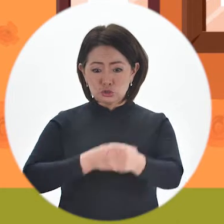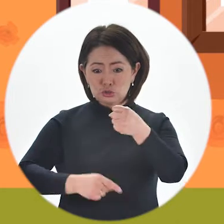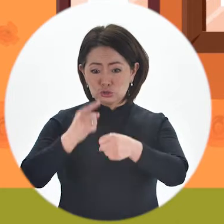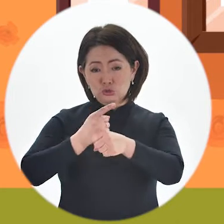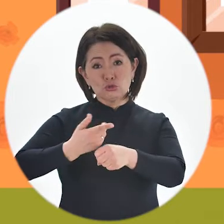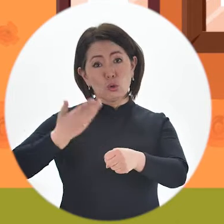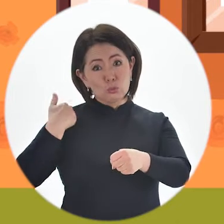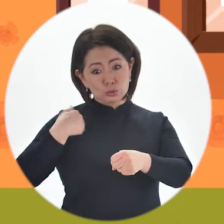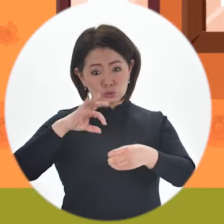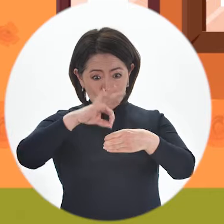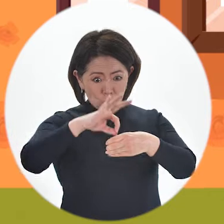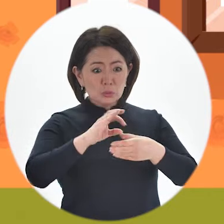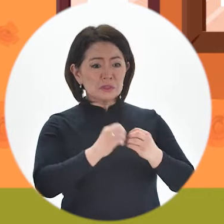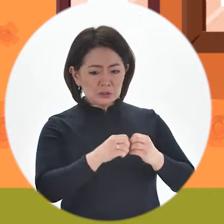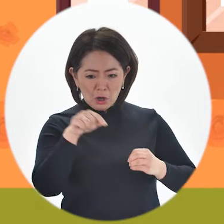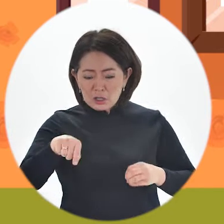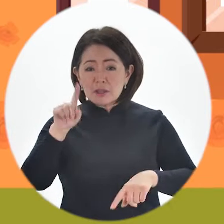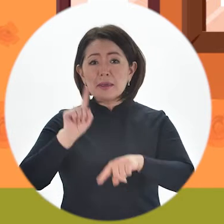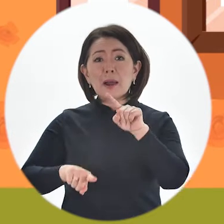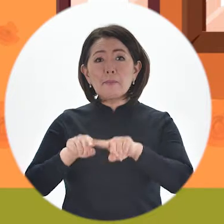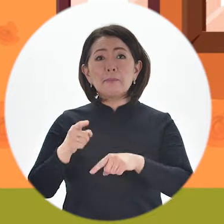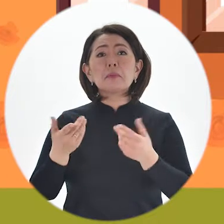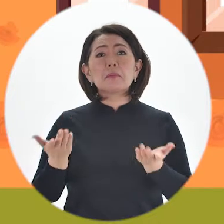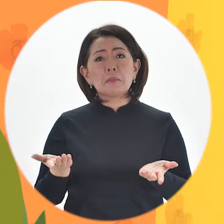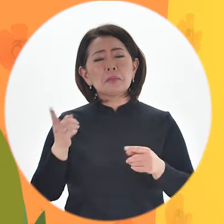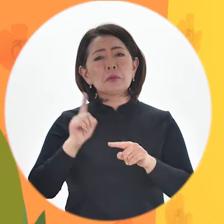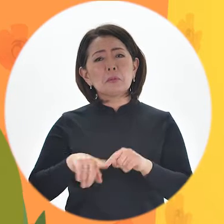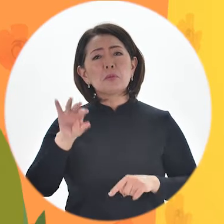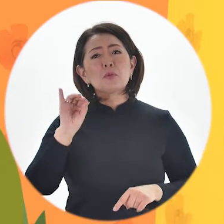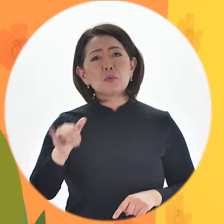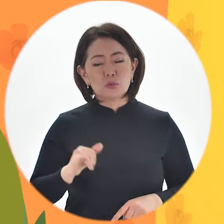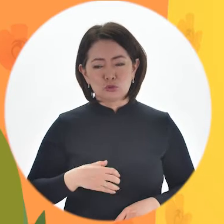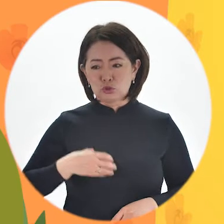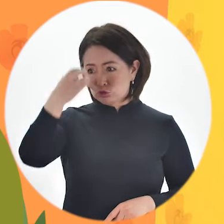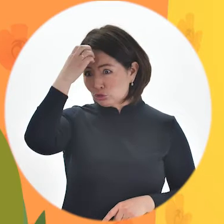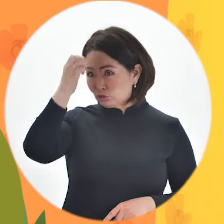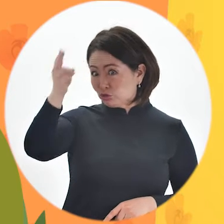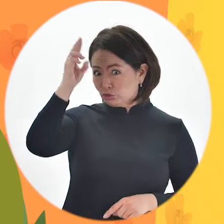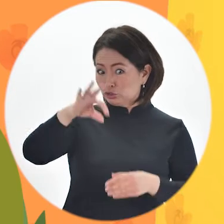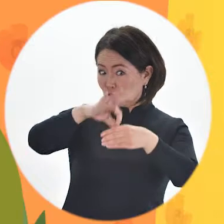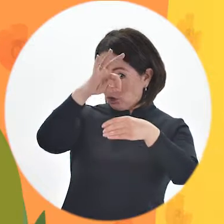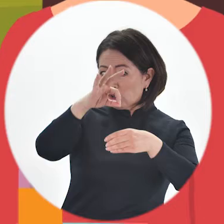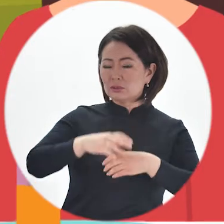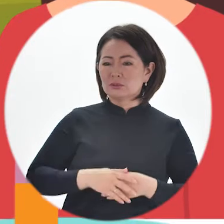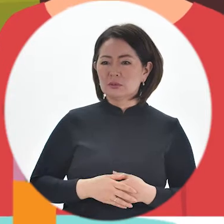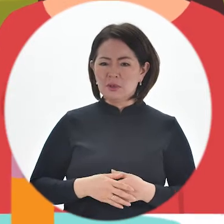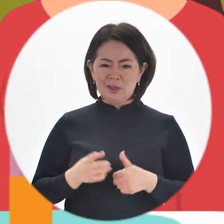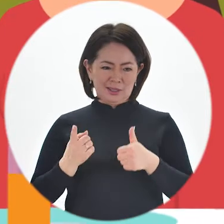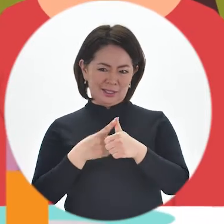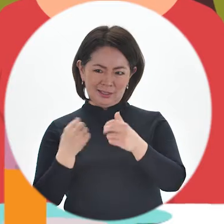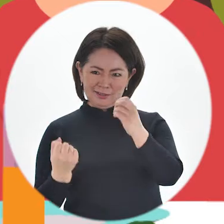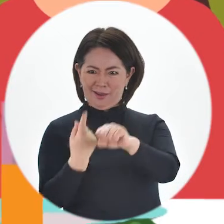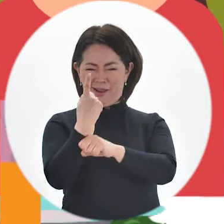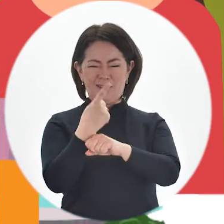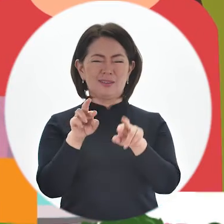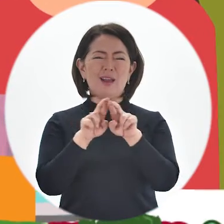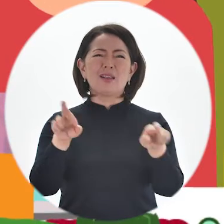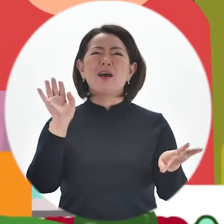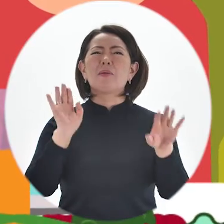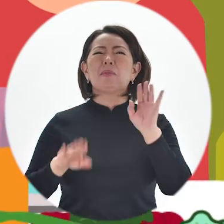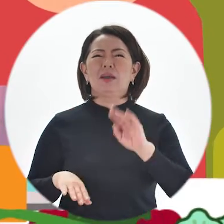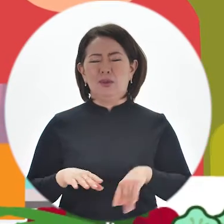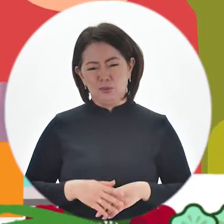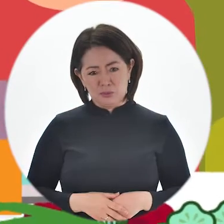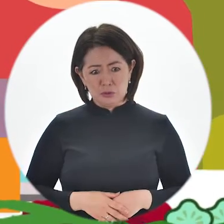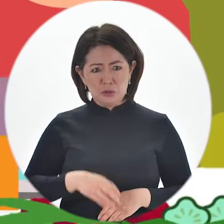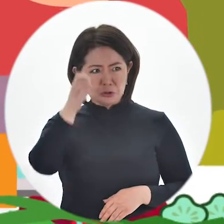«Мөнкөрсен жа самғод осам байдай» «Адай ямар самғод осам байдай» «Түүріңдіргүүній самған шиүтей» «Цүрің ж хорсэй ялхаға еүүй байсыйн»